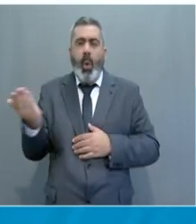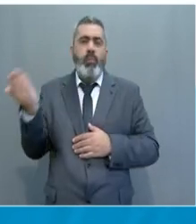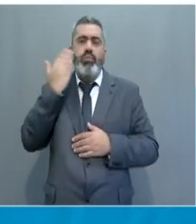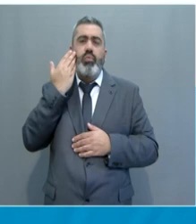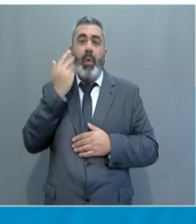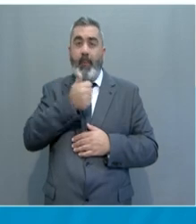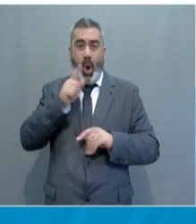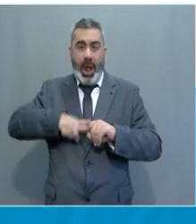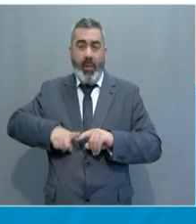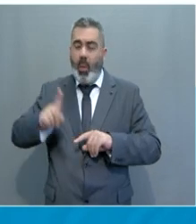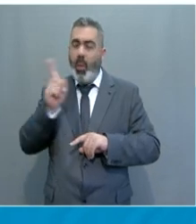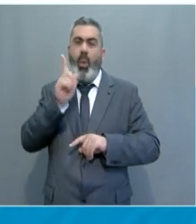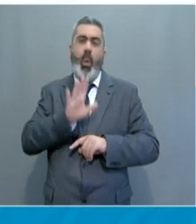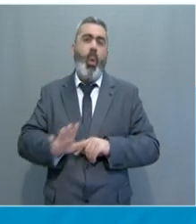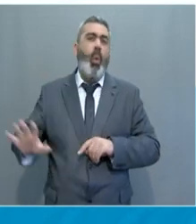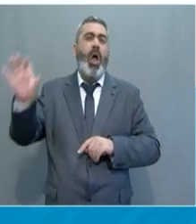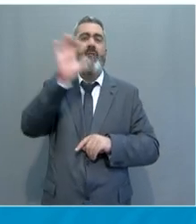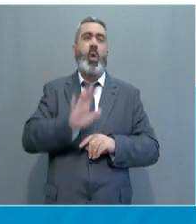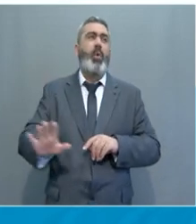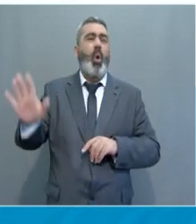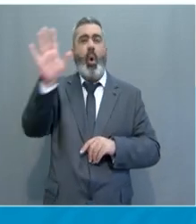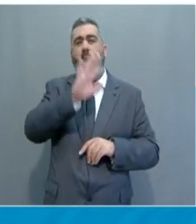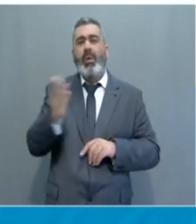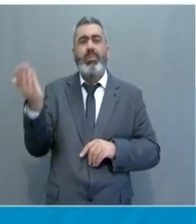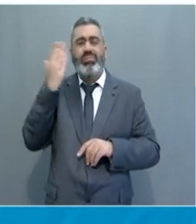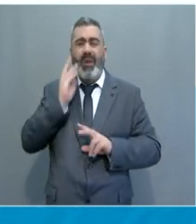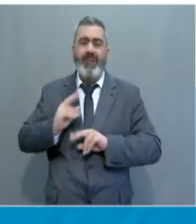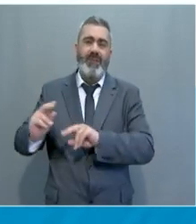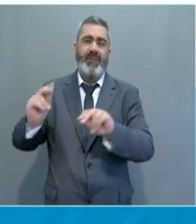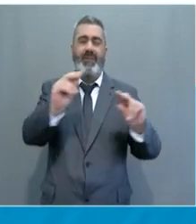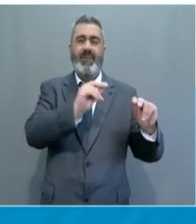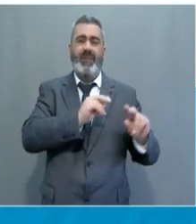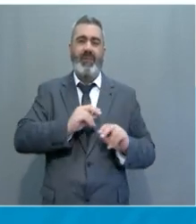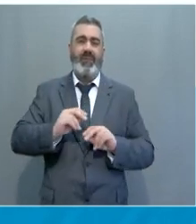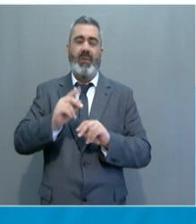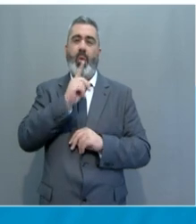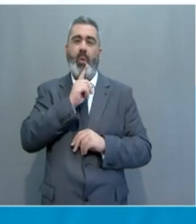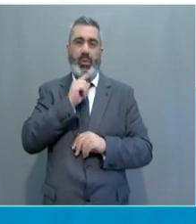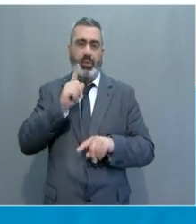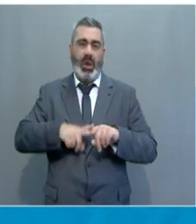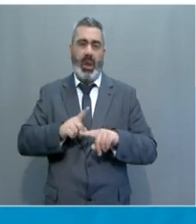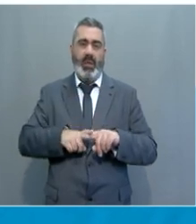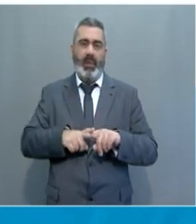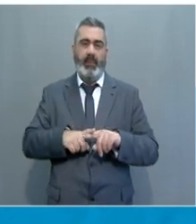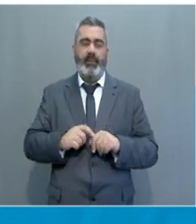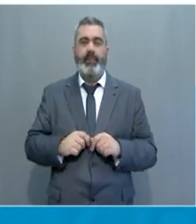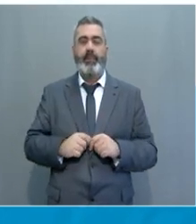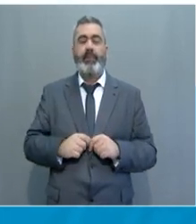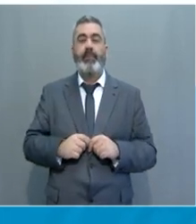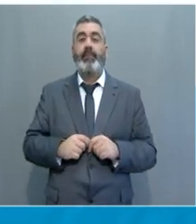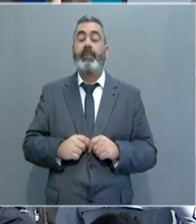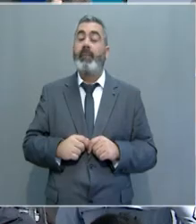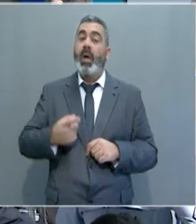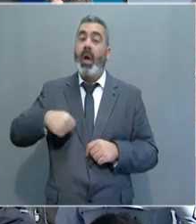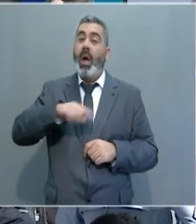Ευρώπη. Σε όλη την Ευρώπη. Όλη η Ευρώπη αντιμετωπίζει σήμερα τα ίδια προβλήματα που αντιμετωπίζει η χώρα μας. Όμως εμείς